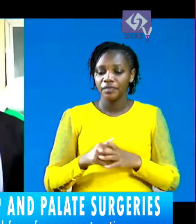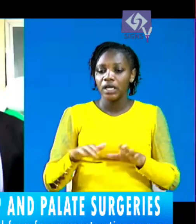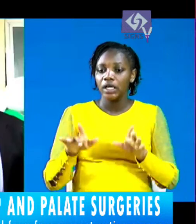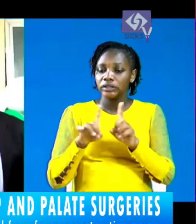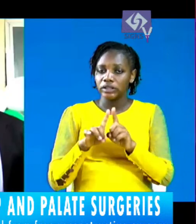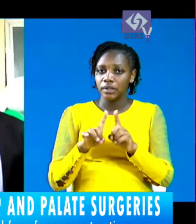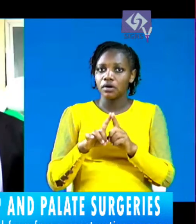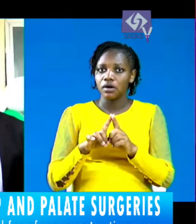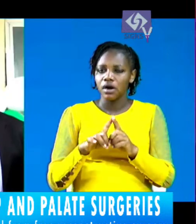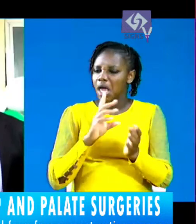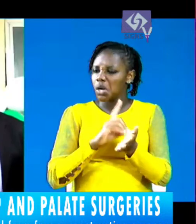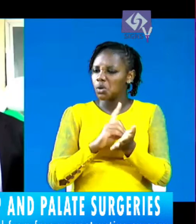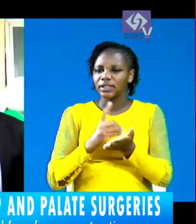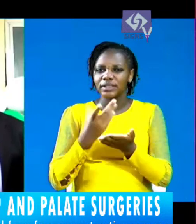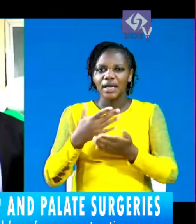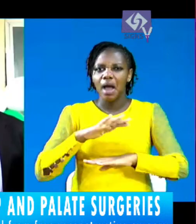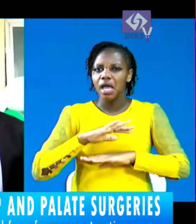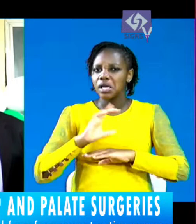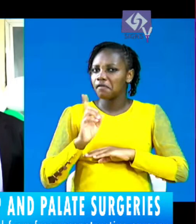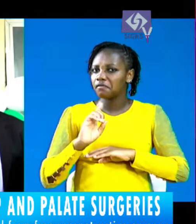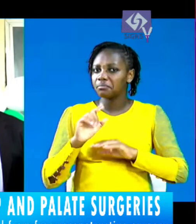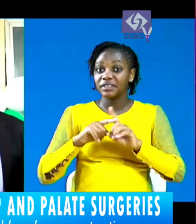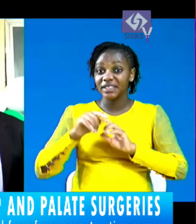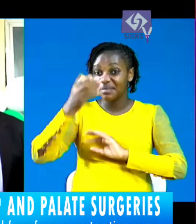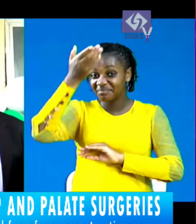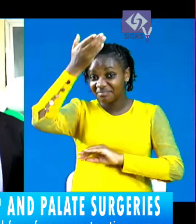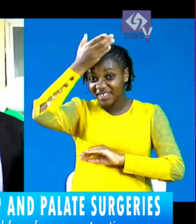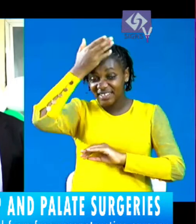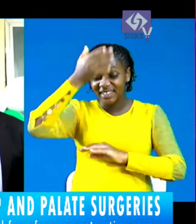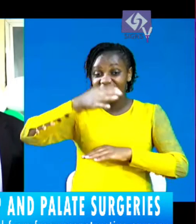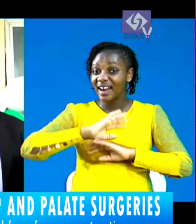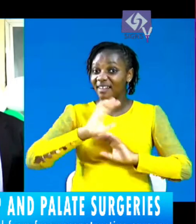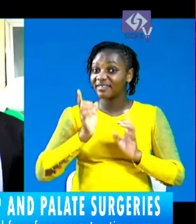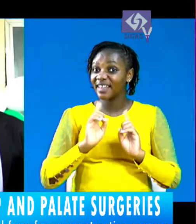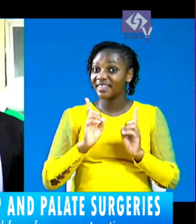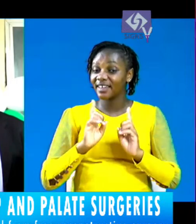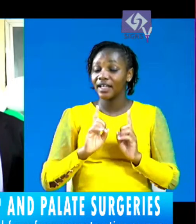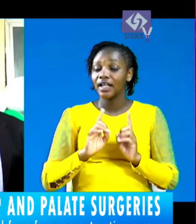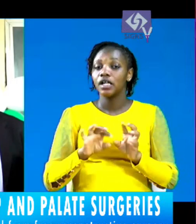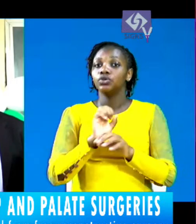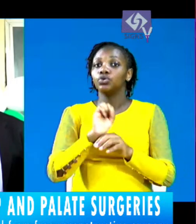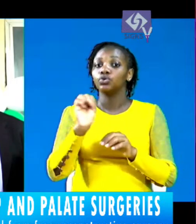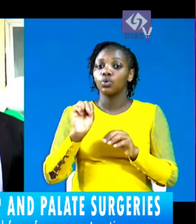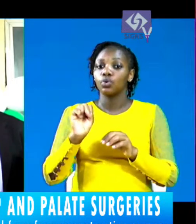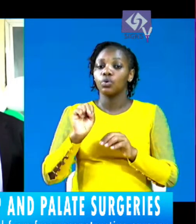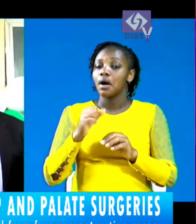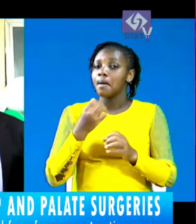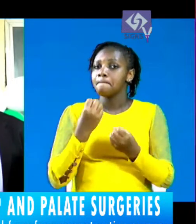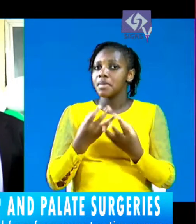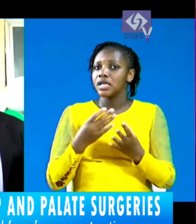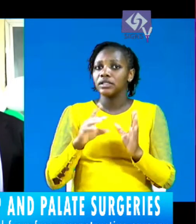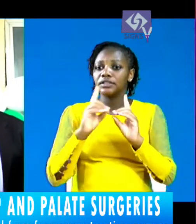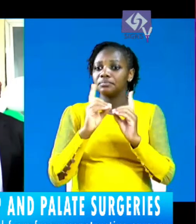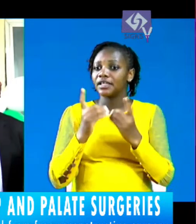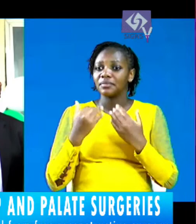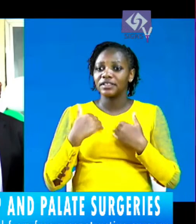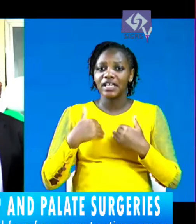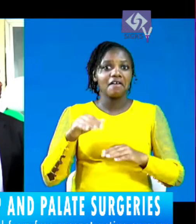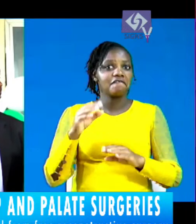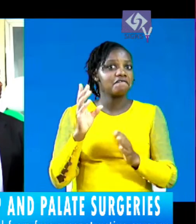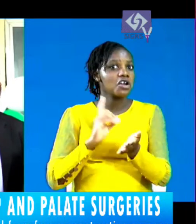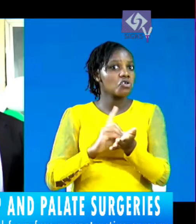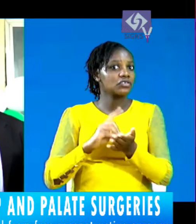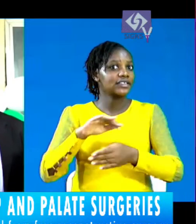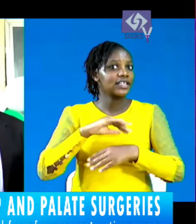wa madaktari na pia nurses, hata clinicians. Tuseme madaktari, most of the department hazina madaktari wa kutosha. Kabla